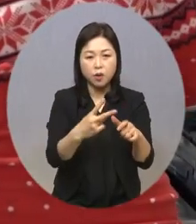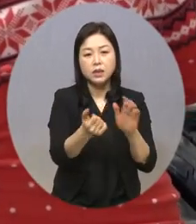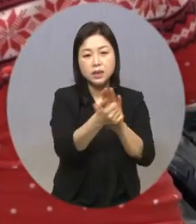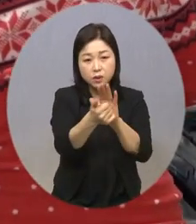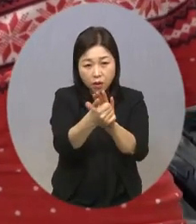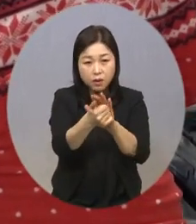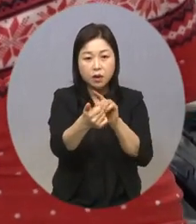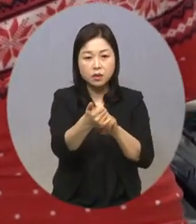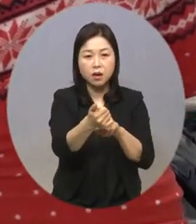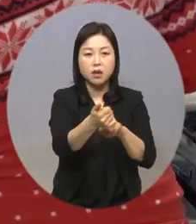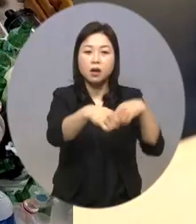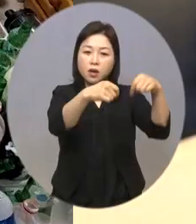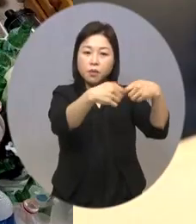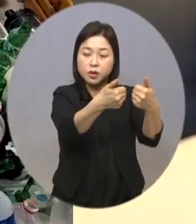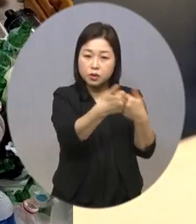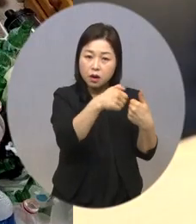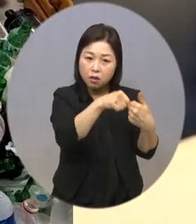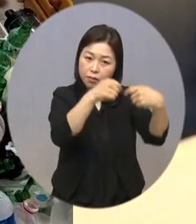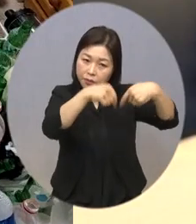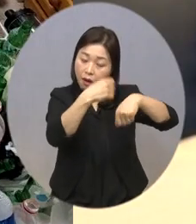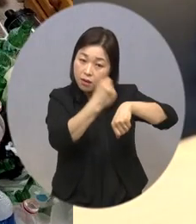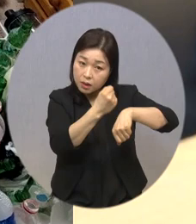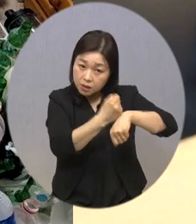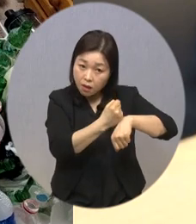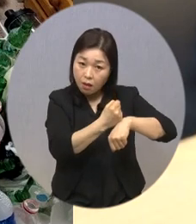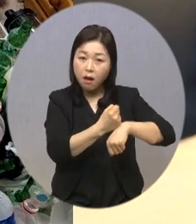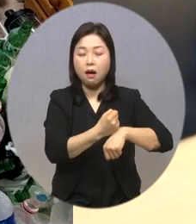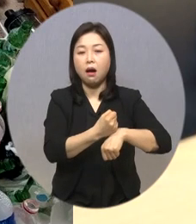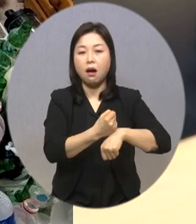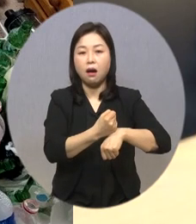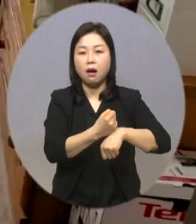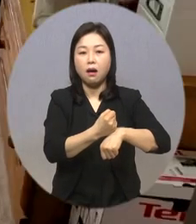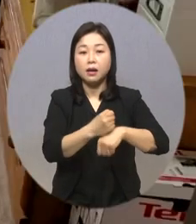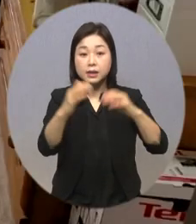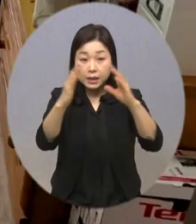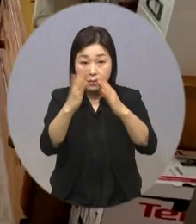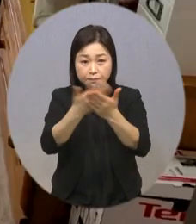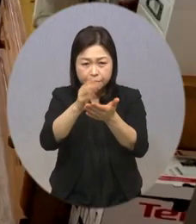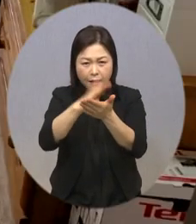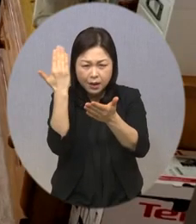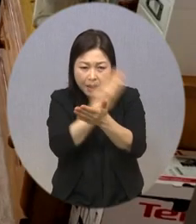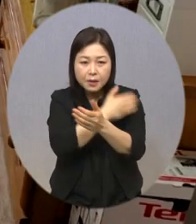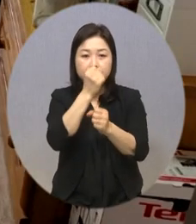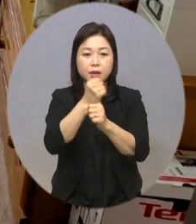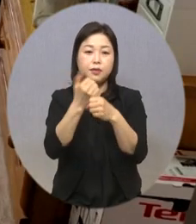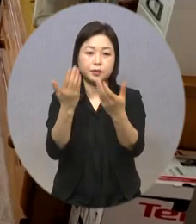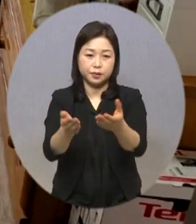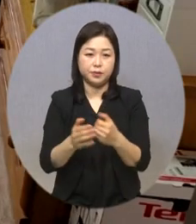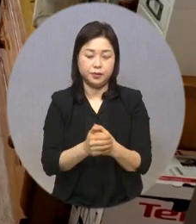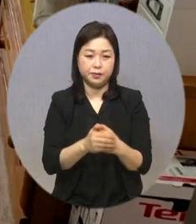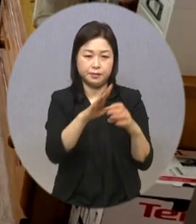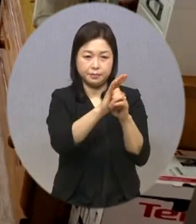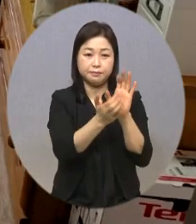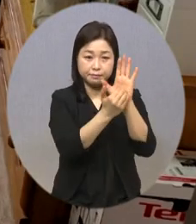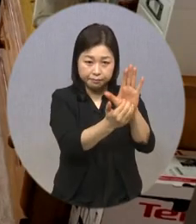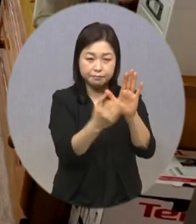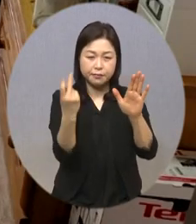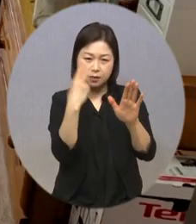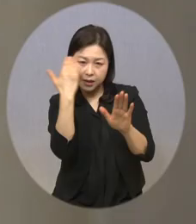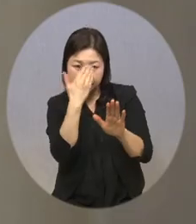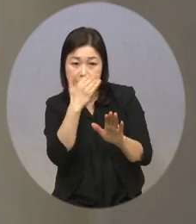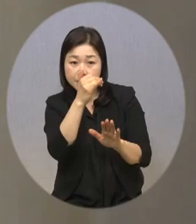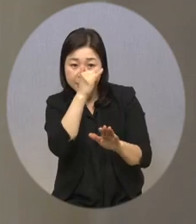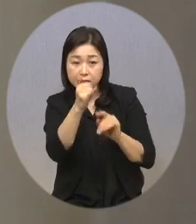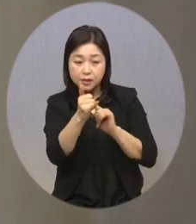연계로 대상자 집을 제대로 된 주거환경으로 바꾸어졌습니다. 방역과 살충, 소독은